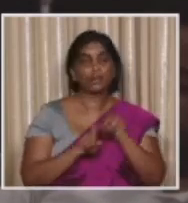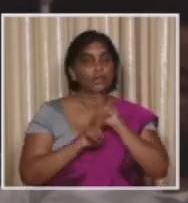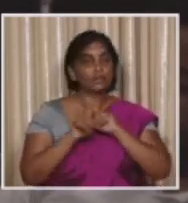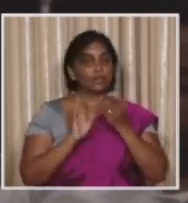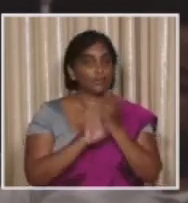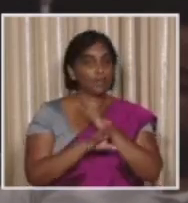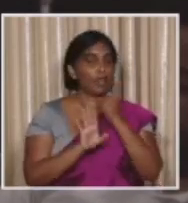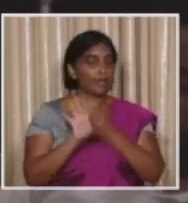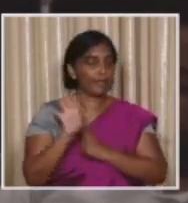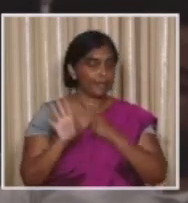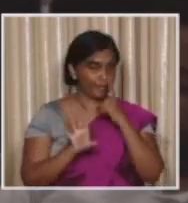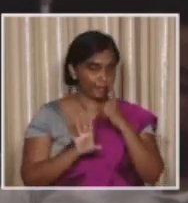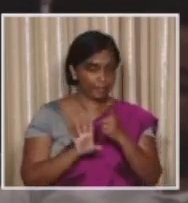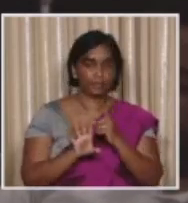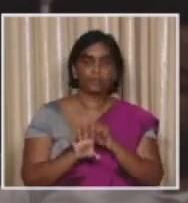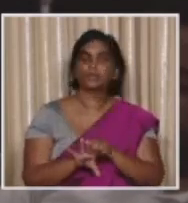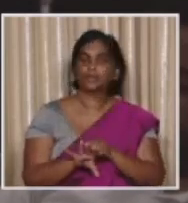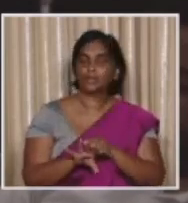සාකච්ඡාවේ